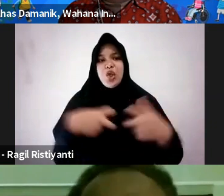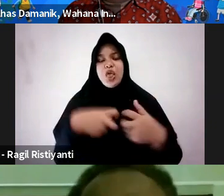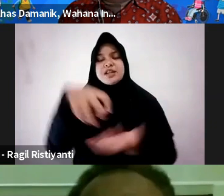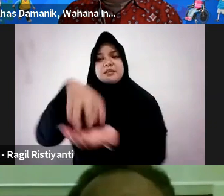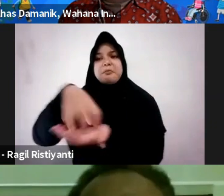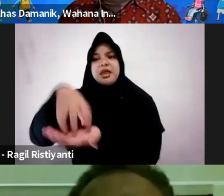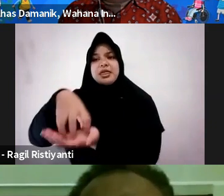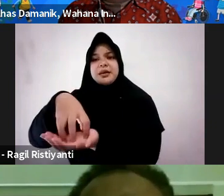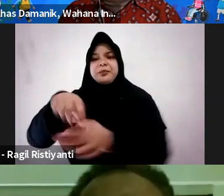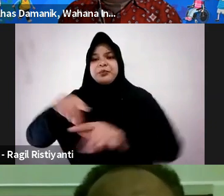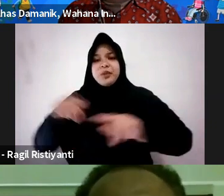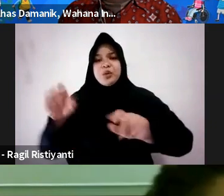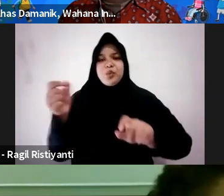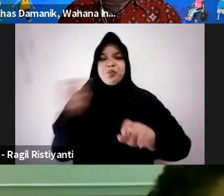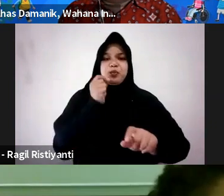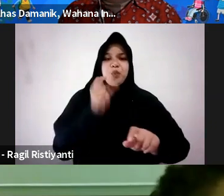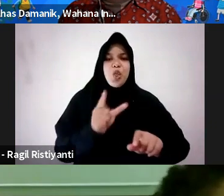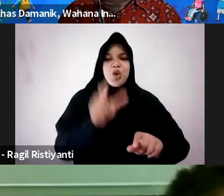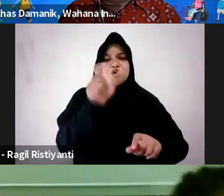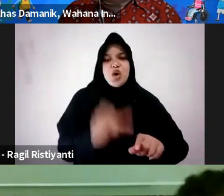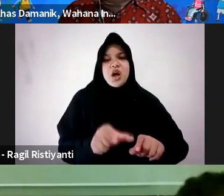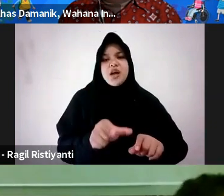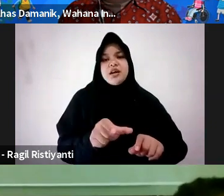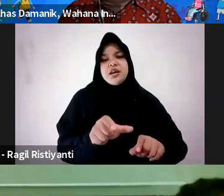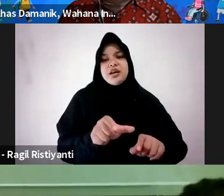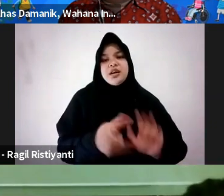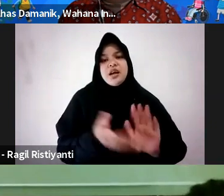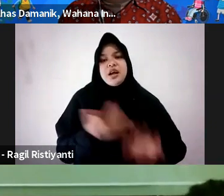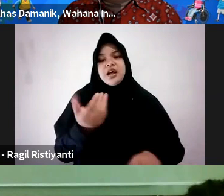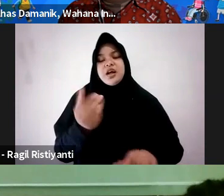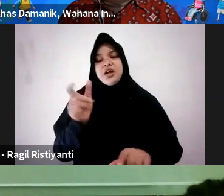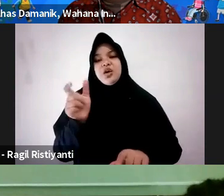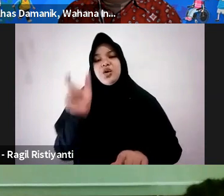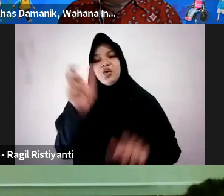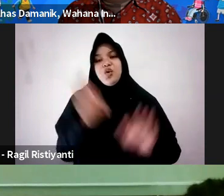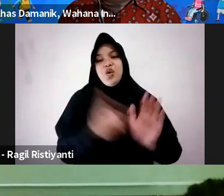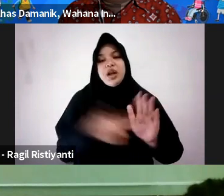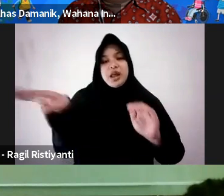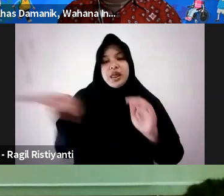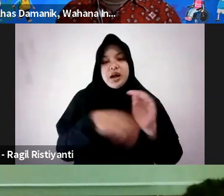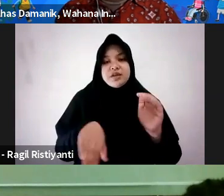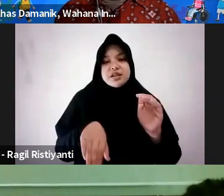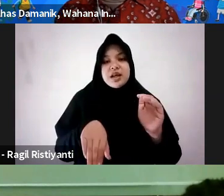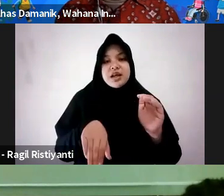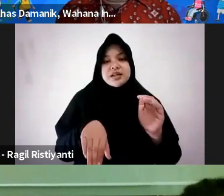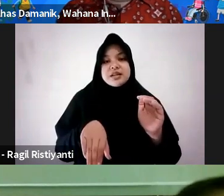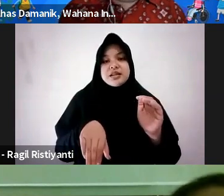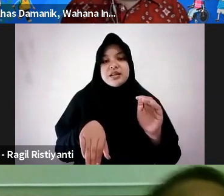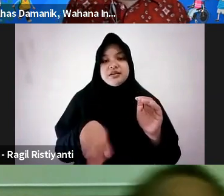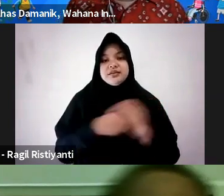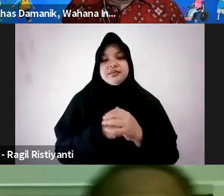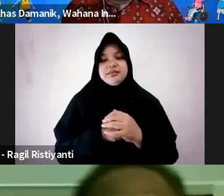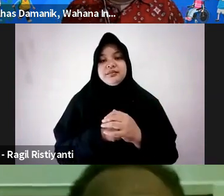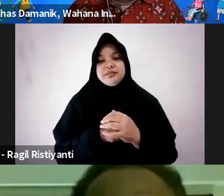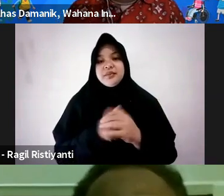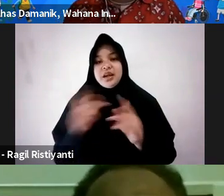Dit diprotes sama orang dari ada orang dari UN dia bilang udah modifikasi apa namanya UN kalau